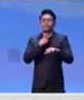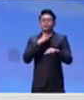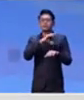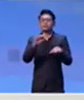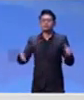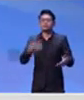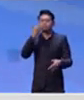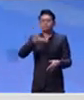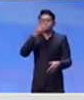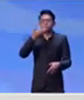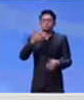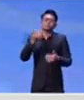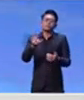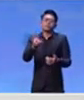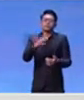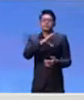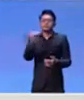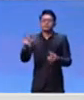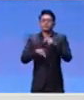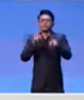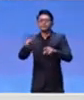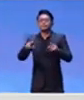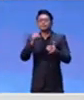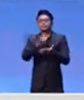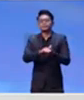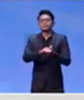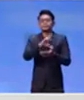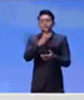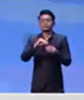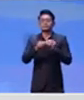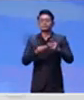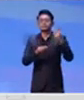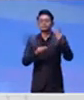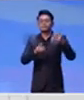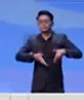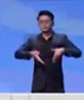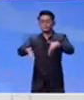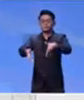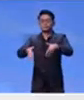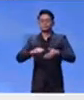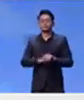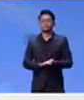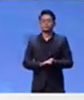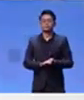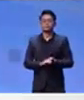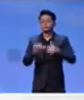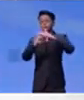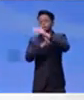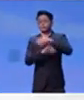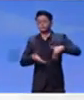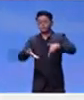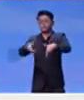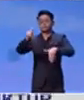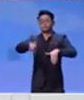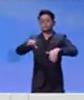kurang selesa untuk penduduk kampung di situ. Dan yang kedua adalah berkaitan dengan jalan raya. Infrastruktur di situ perlu